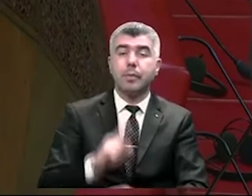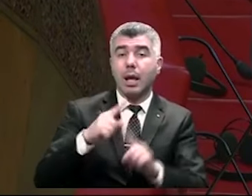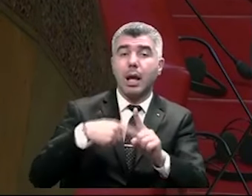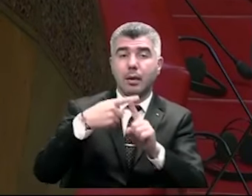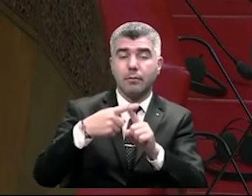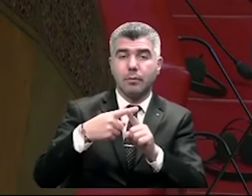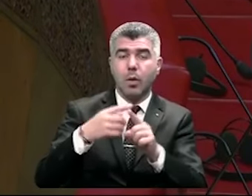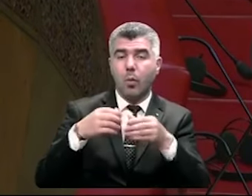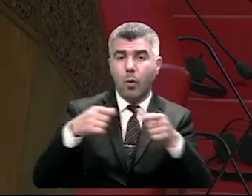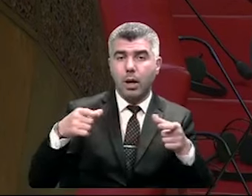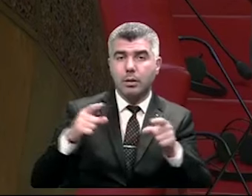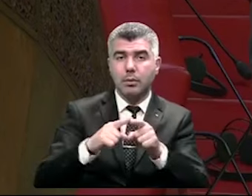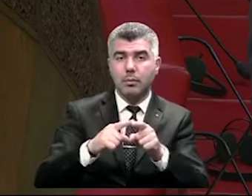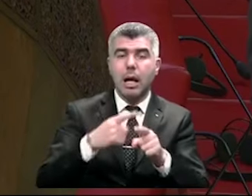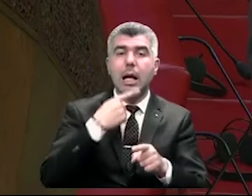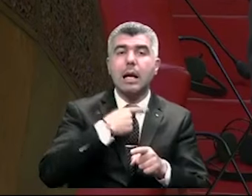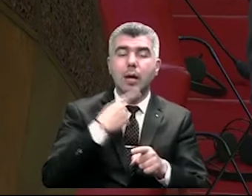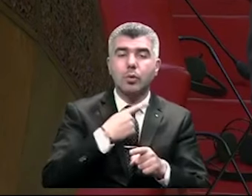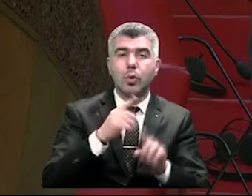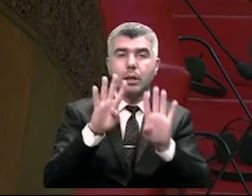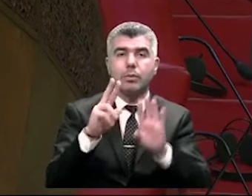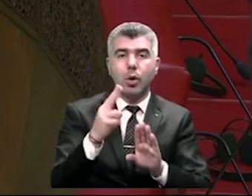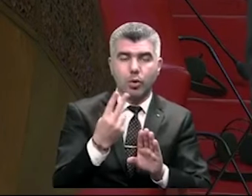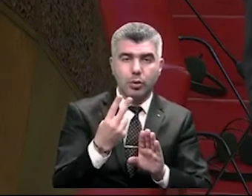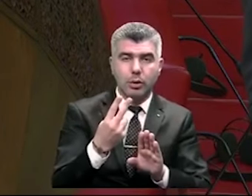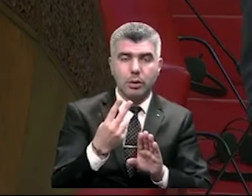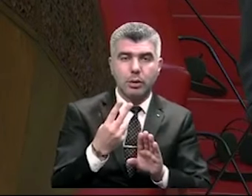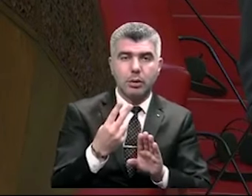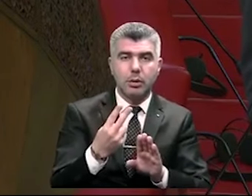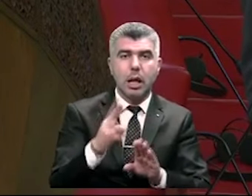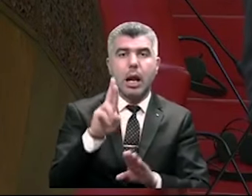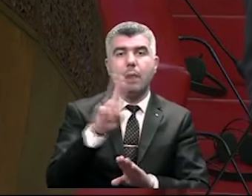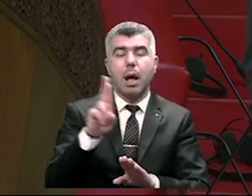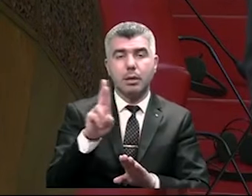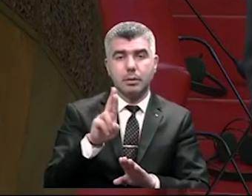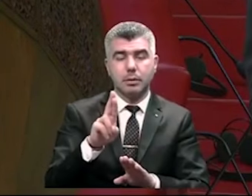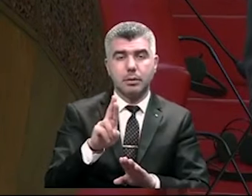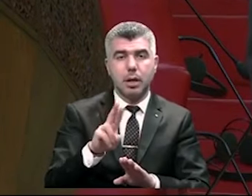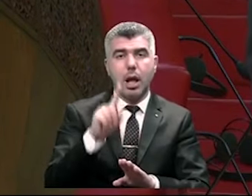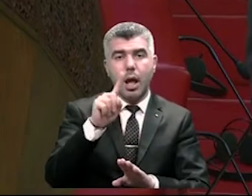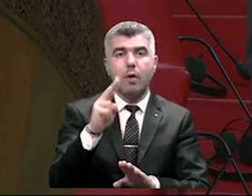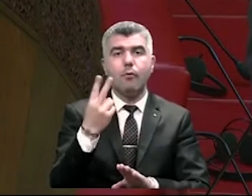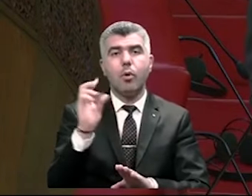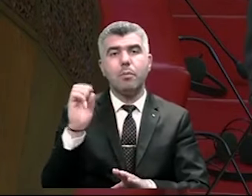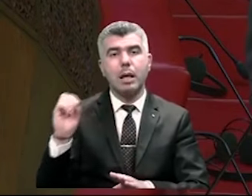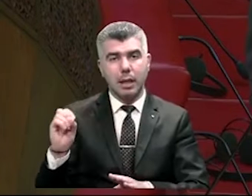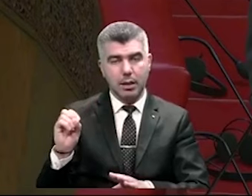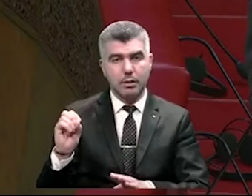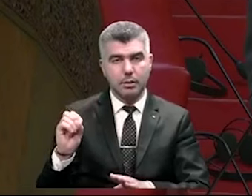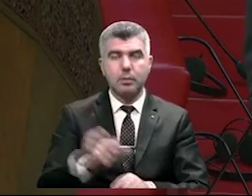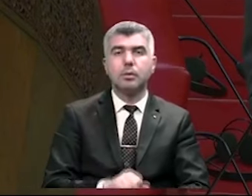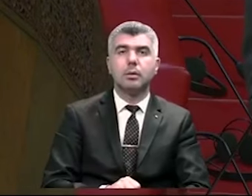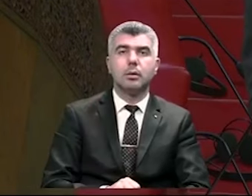للتوسعه ديال الحي الجامعي ديال الناظور 820 الحي الجامعي السويسي الاول 1200 سرير وفي نفس